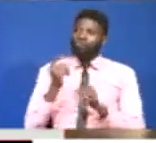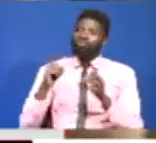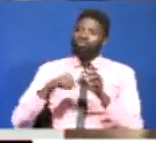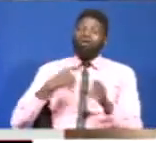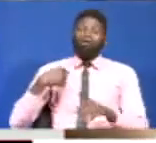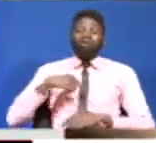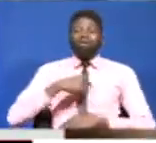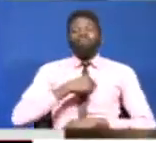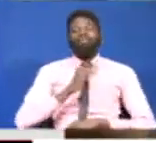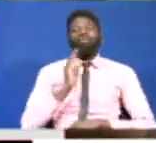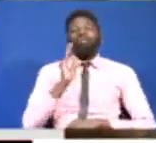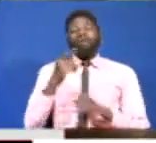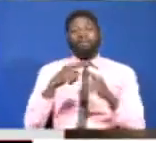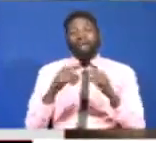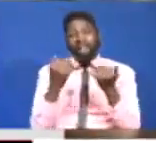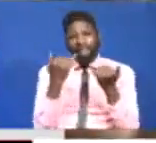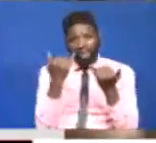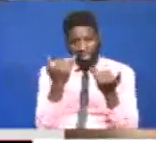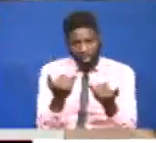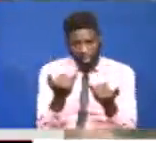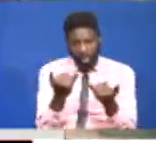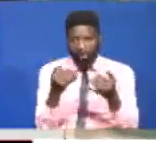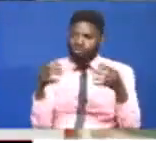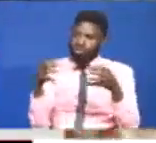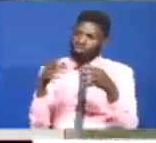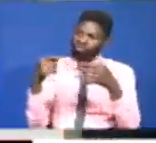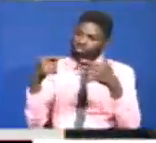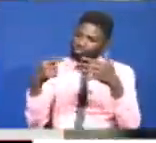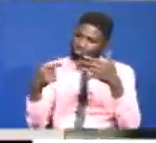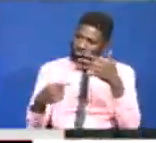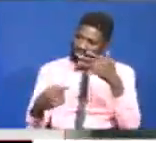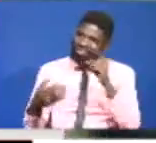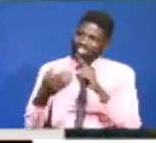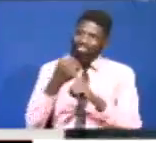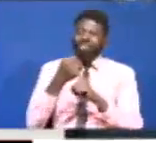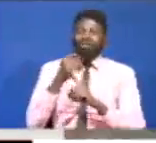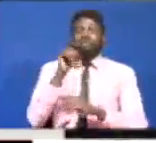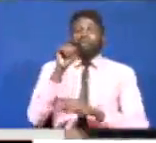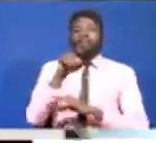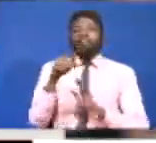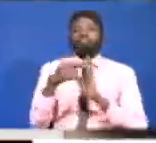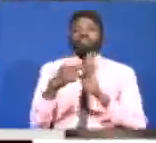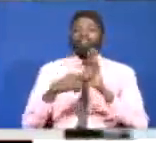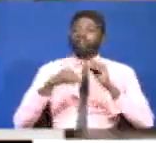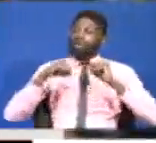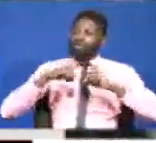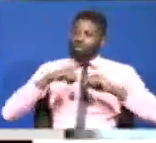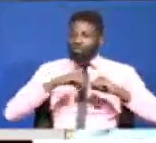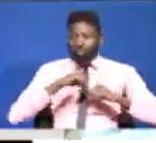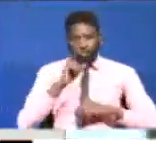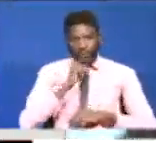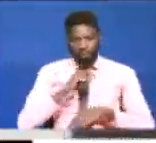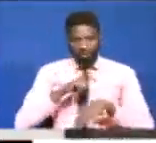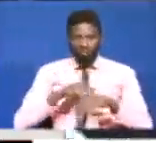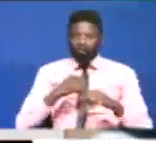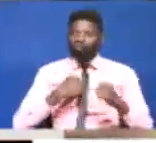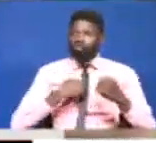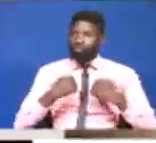kwanza lazima watimize yale ambaye tulikubaliana wakati tulikuwa